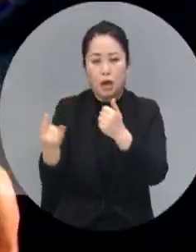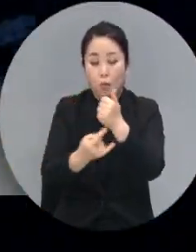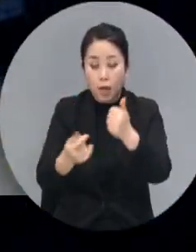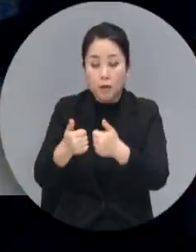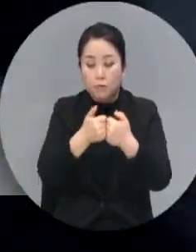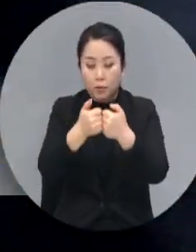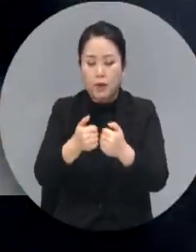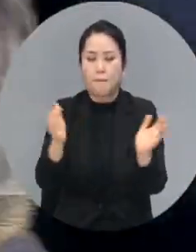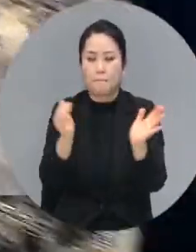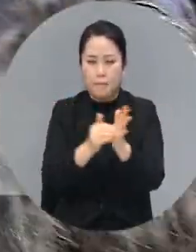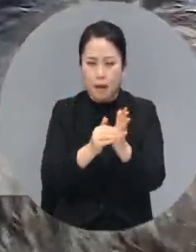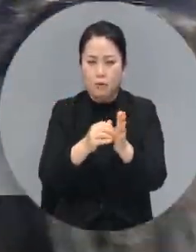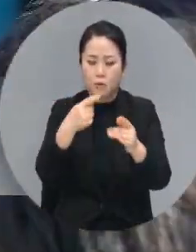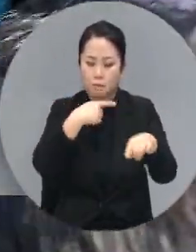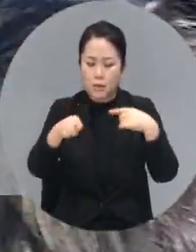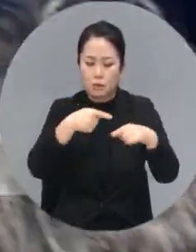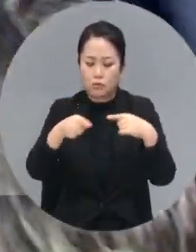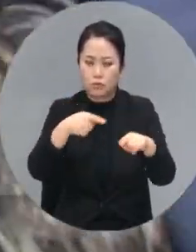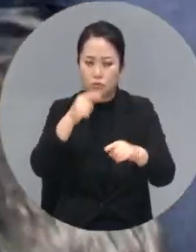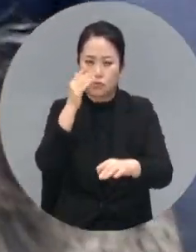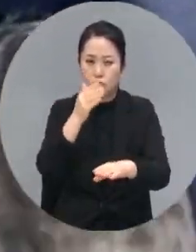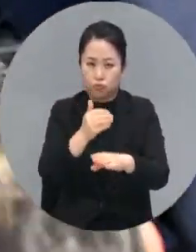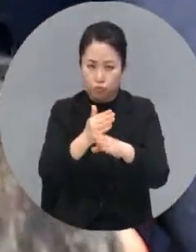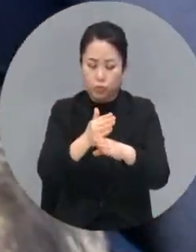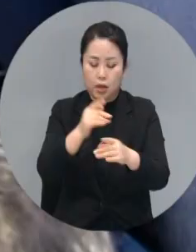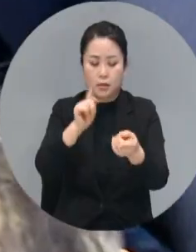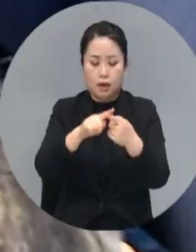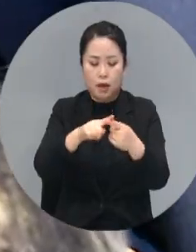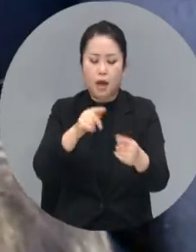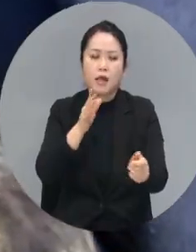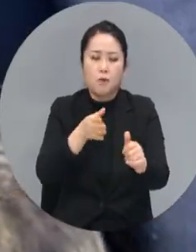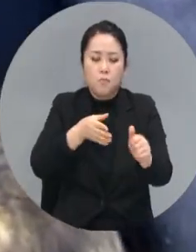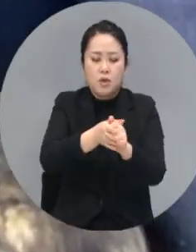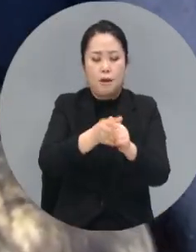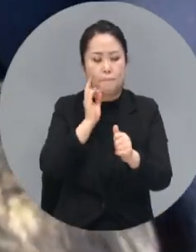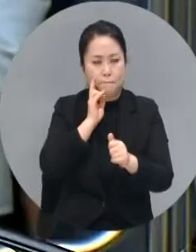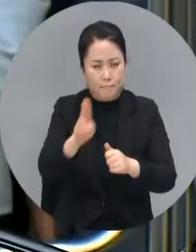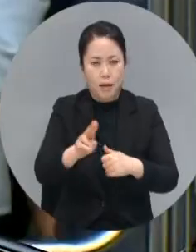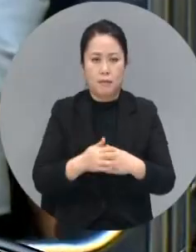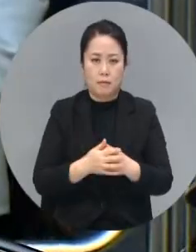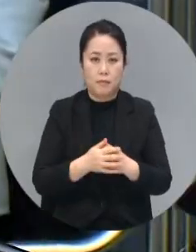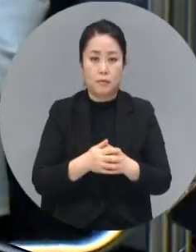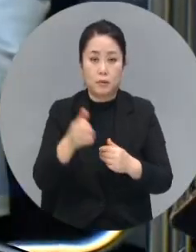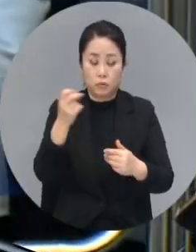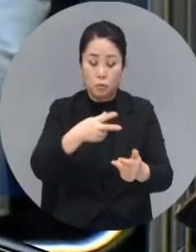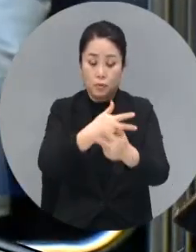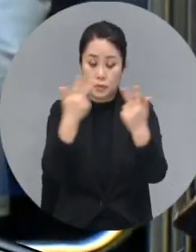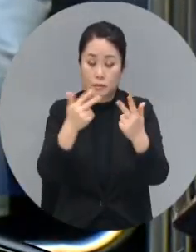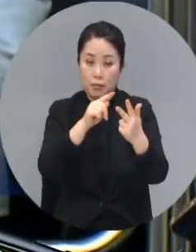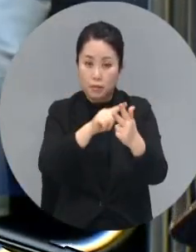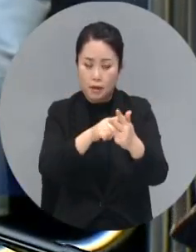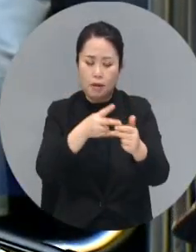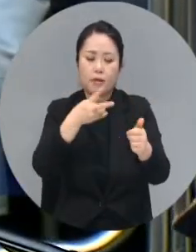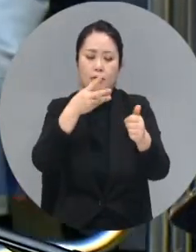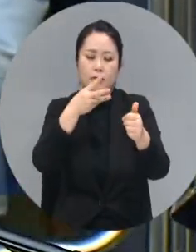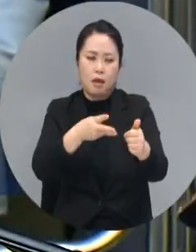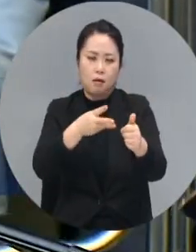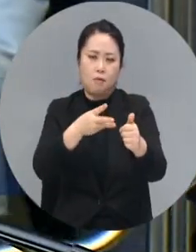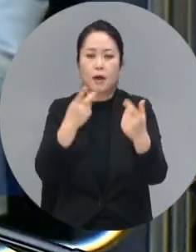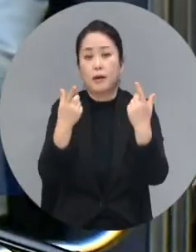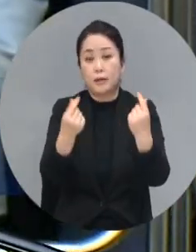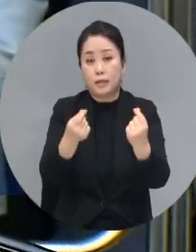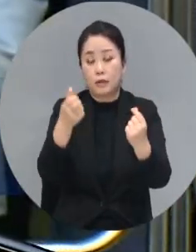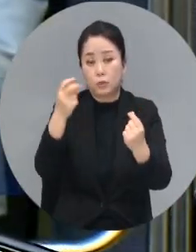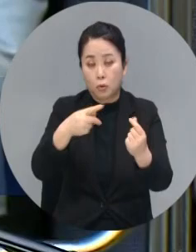대한 심각한 위협이라는 입장을 밝혔습니다. 이재명 대표에 대한 테러이며